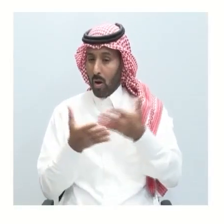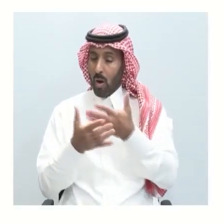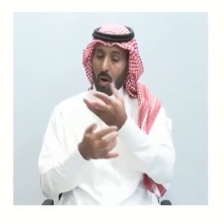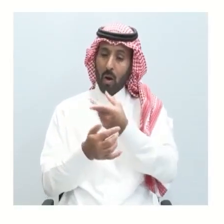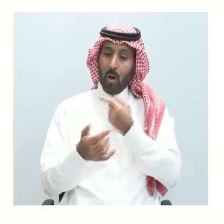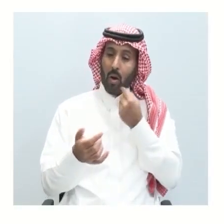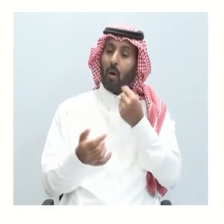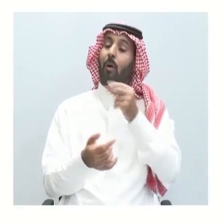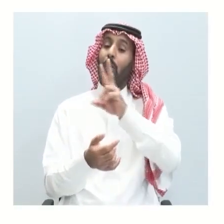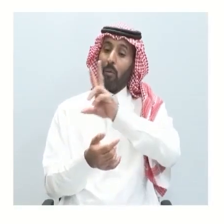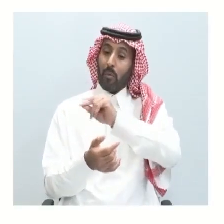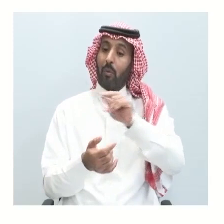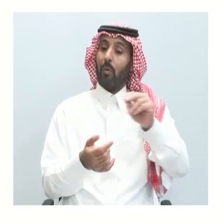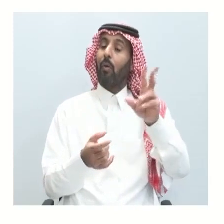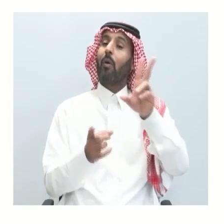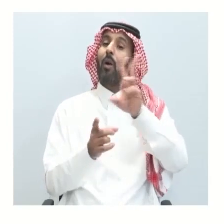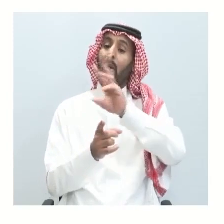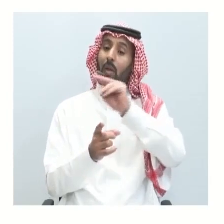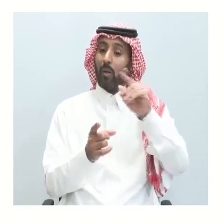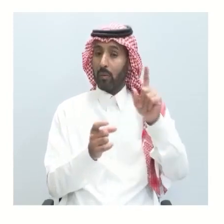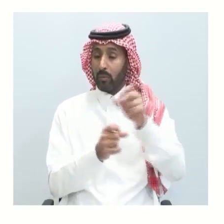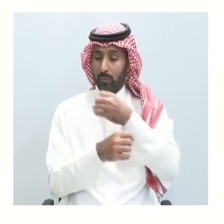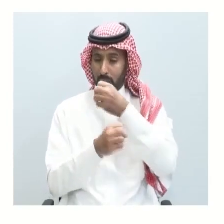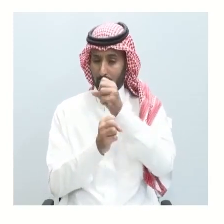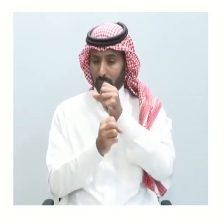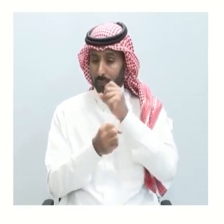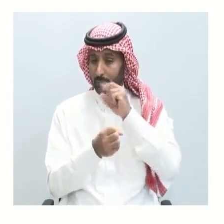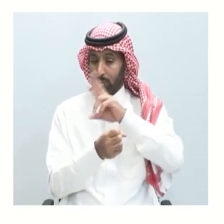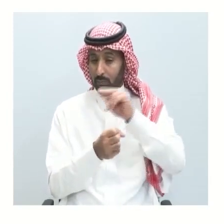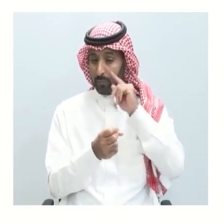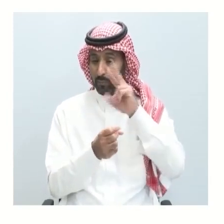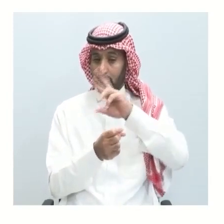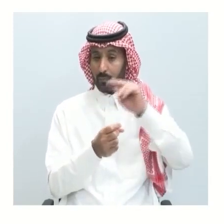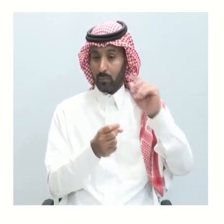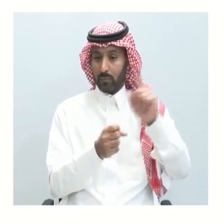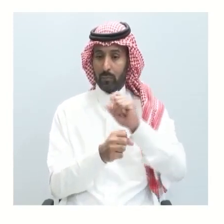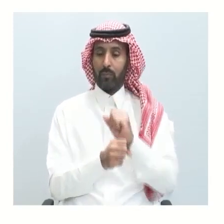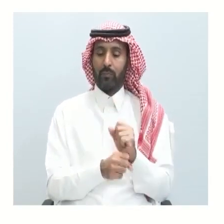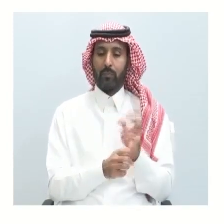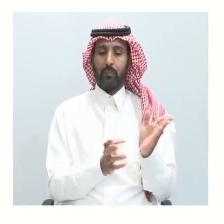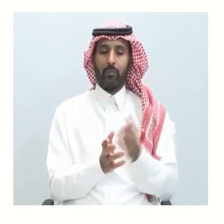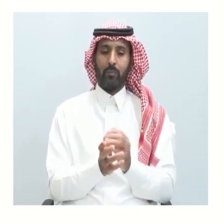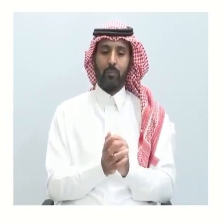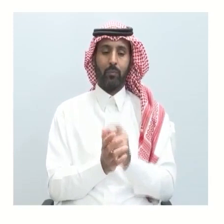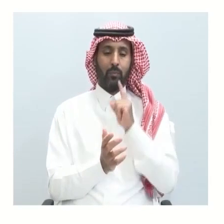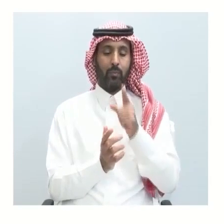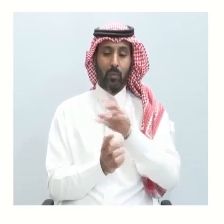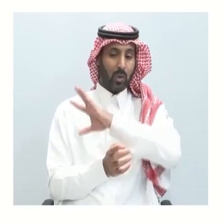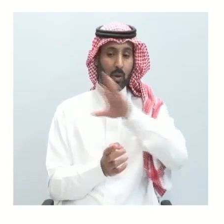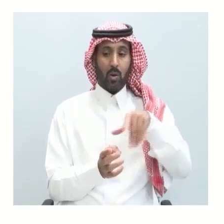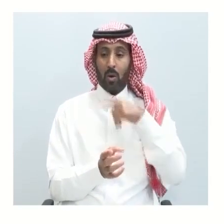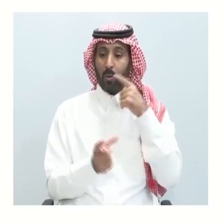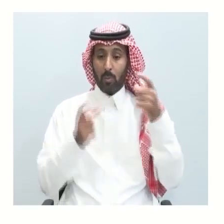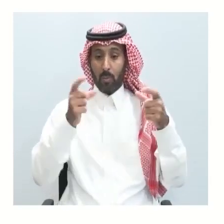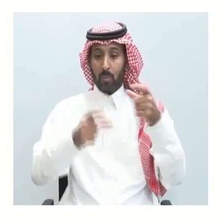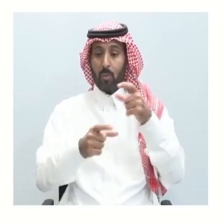والنواتج موجودة في الحالة الفيزيائية نفسها، موجودة في الحالة الفيزيائية نفسها. كل المواد المشاركة